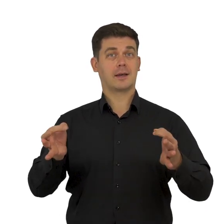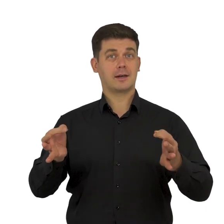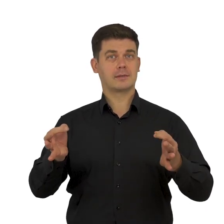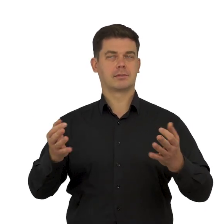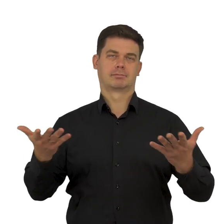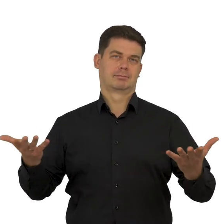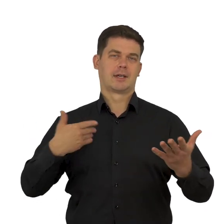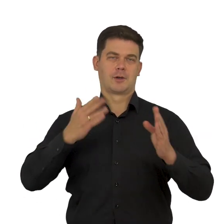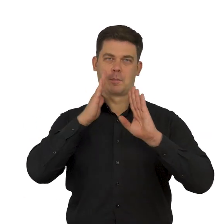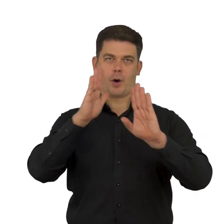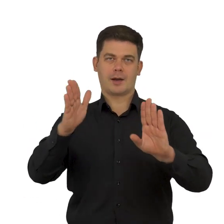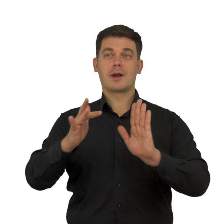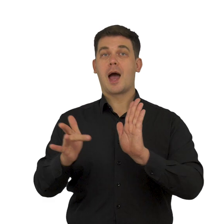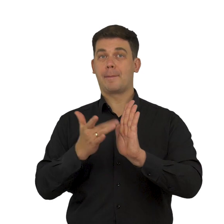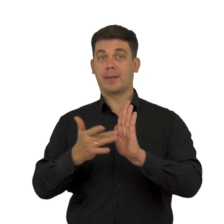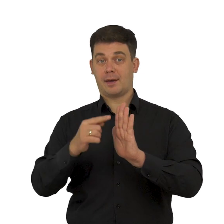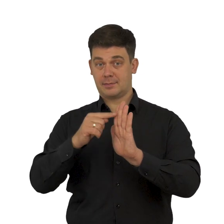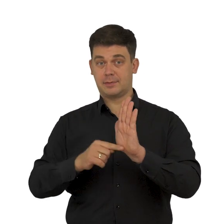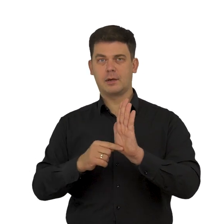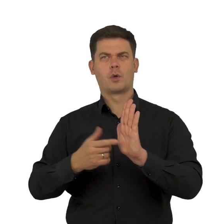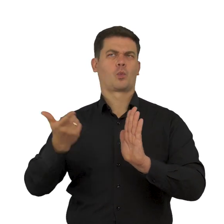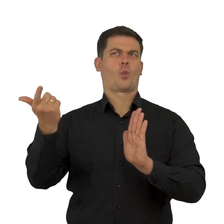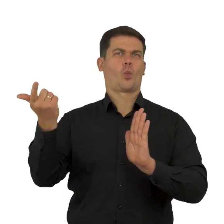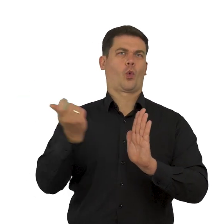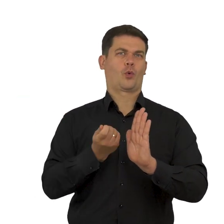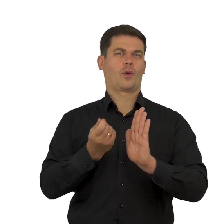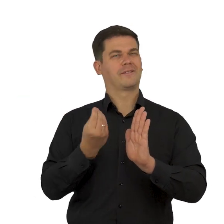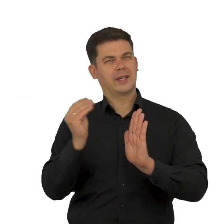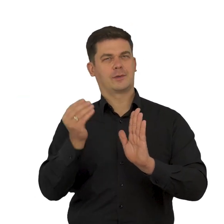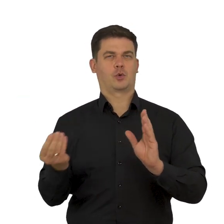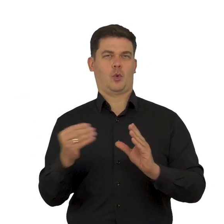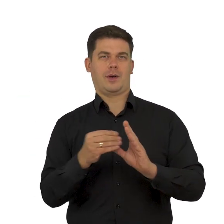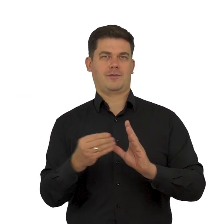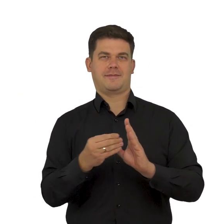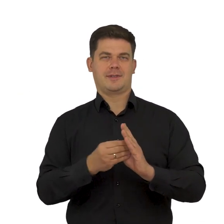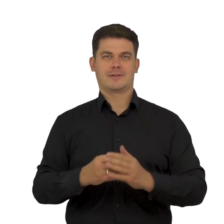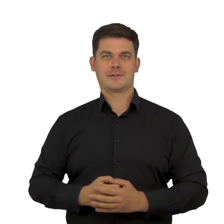Teraz pokażę, jak w aplikacji doładować konto telefonu na kartę.